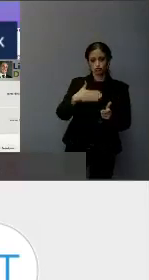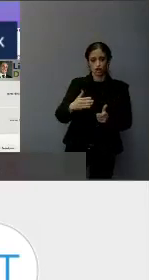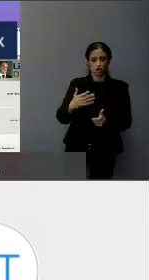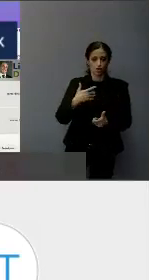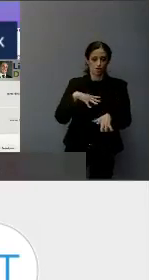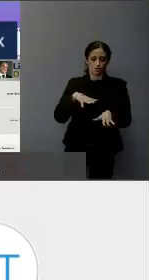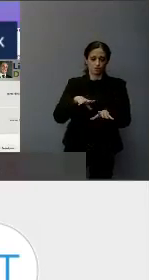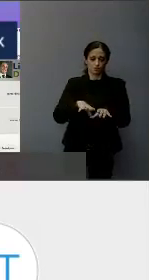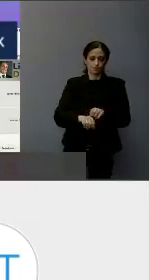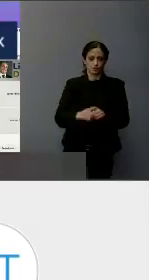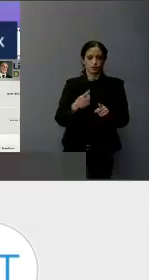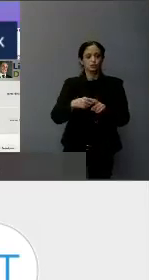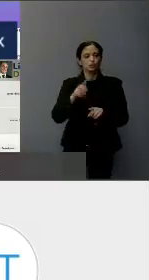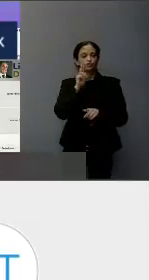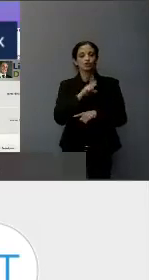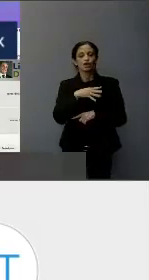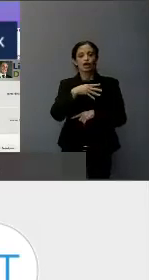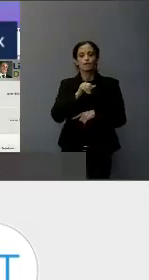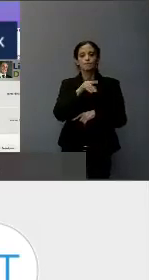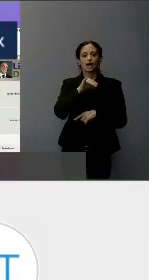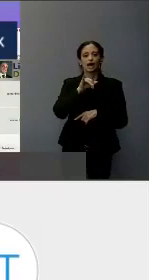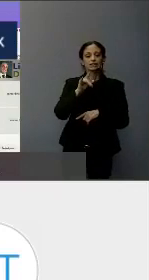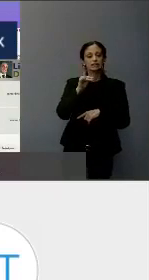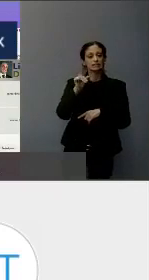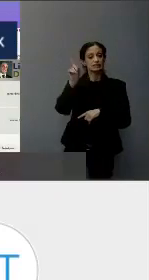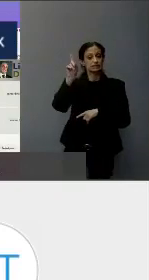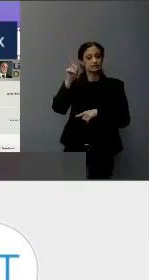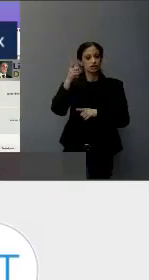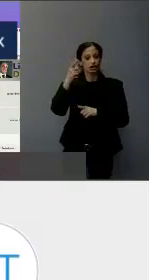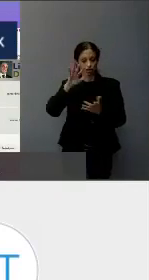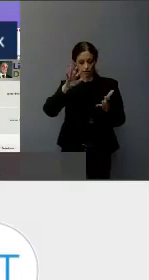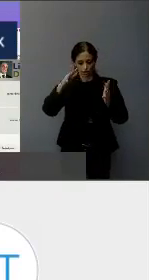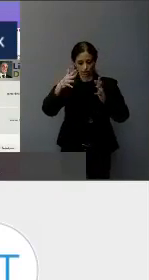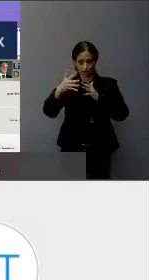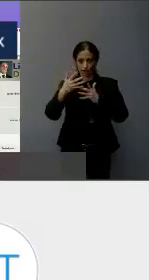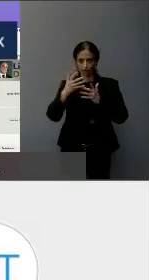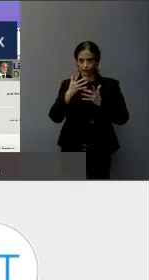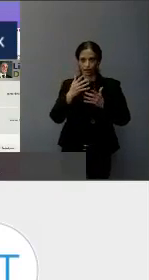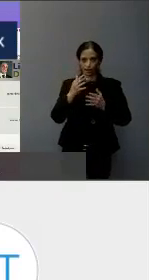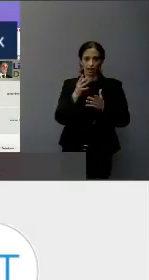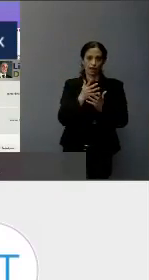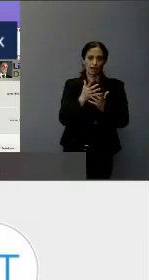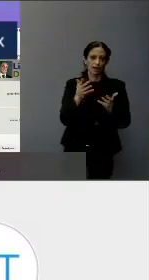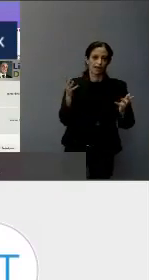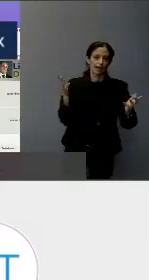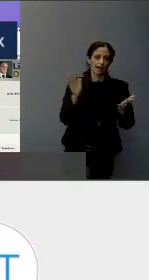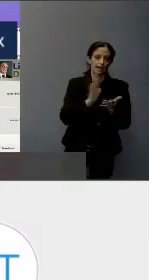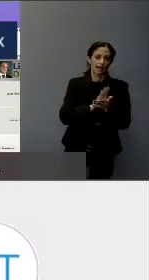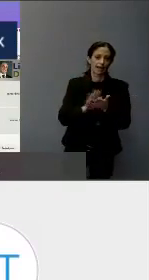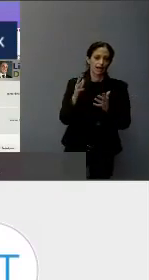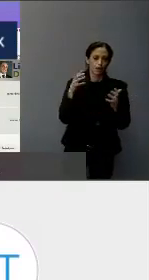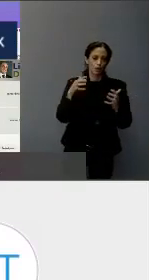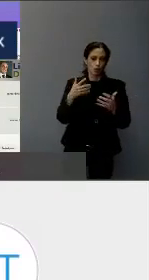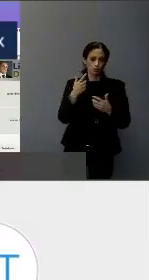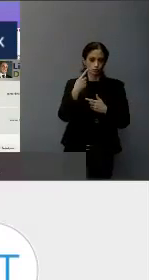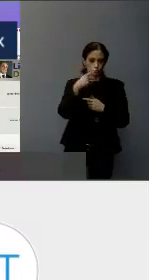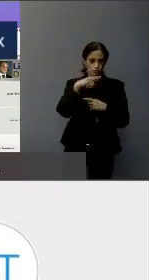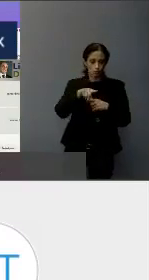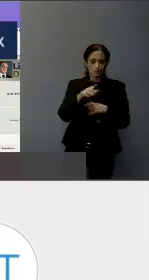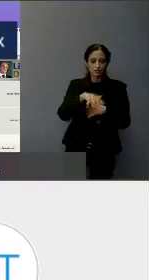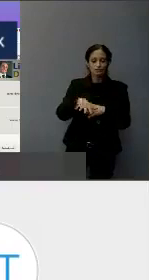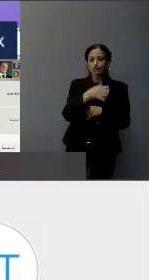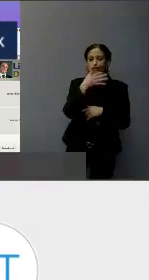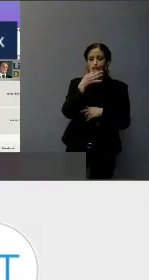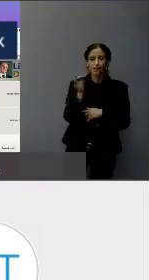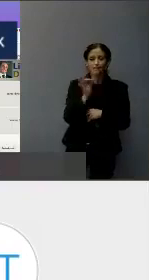chiamate di dio per fare del unico mostro una zona che era e meravigliosa anche per costruire quartieri